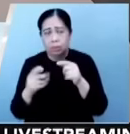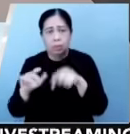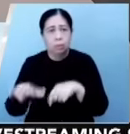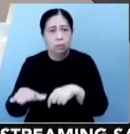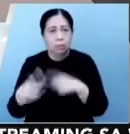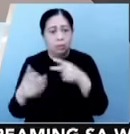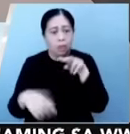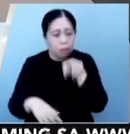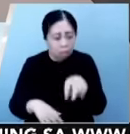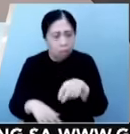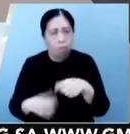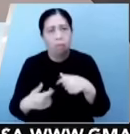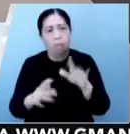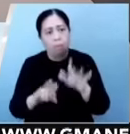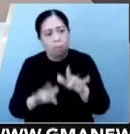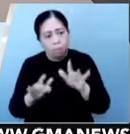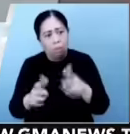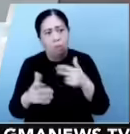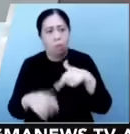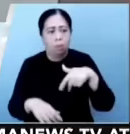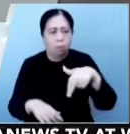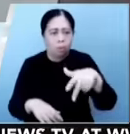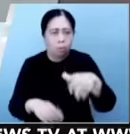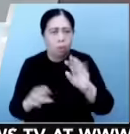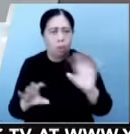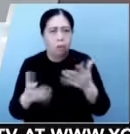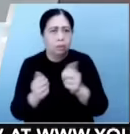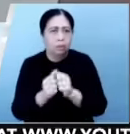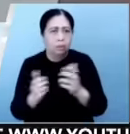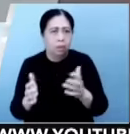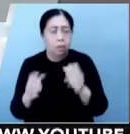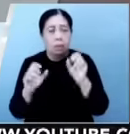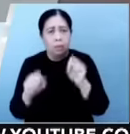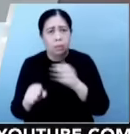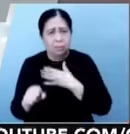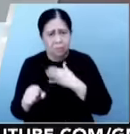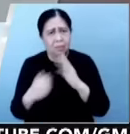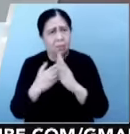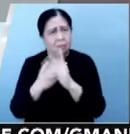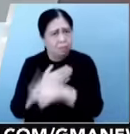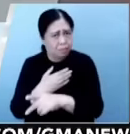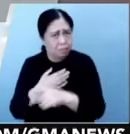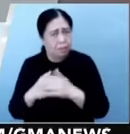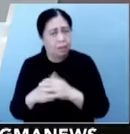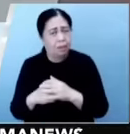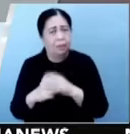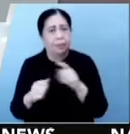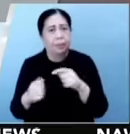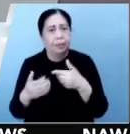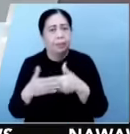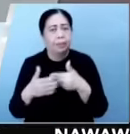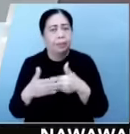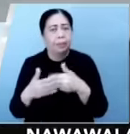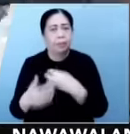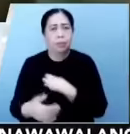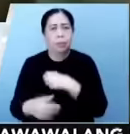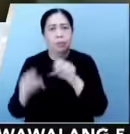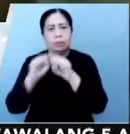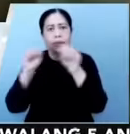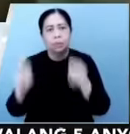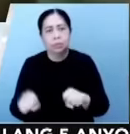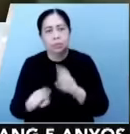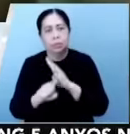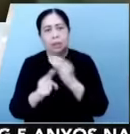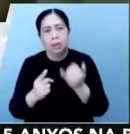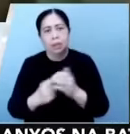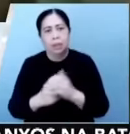na naglalakad, walang kasama, pwede pong pakisoli na po sa malapit na police station, barangay.